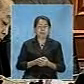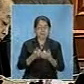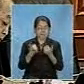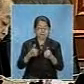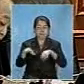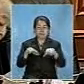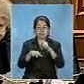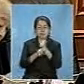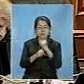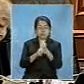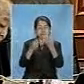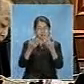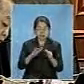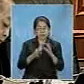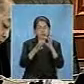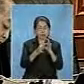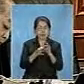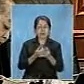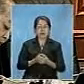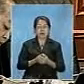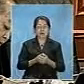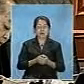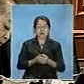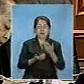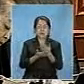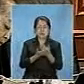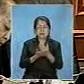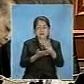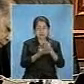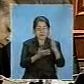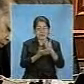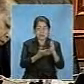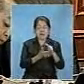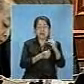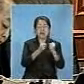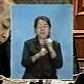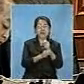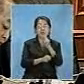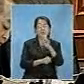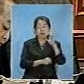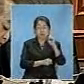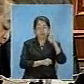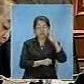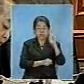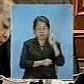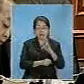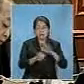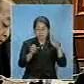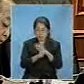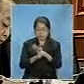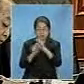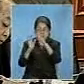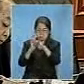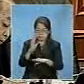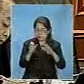ำเนินการในชั้นงบประมาณปี57เนี้ยนะครับมีความครอบคลุมและเป็นอย่างดีผ